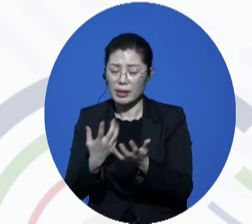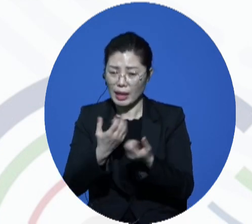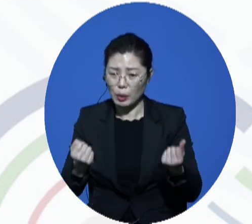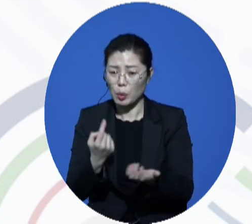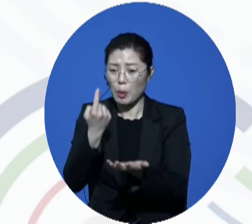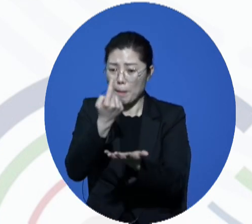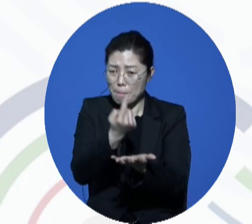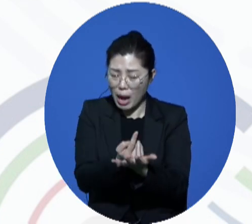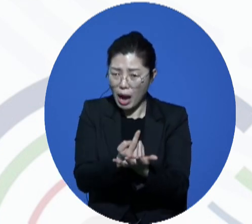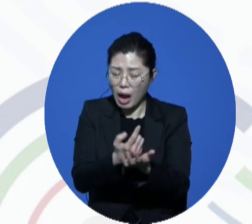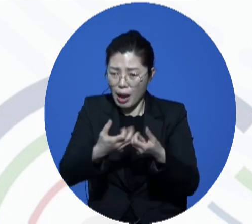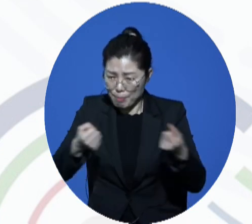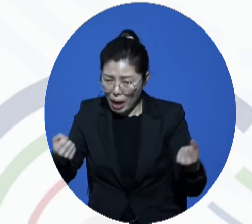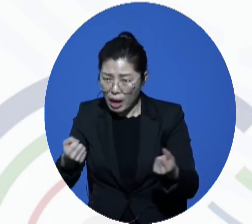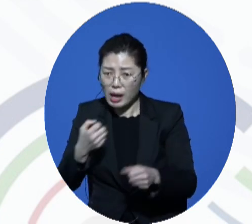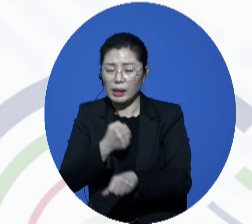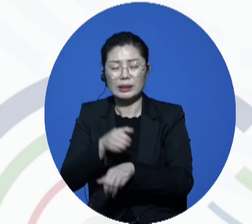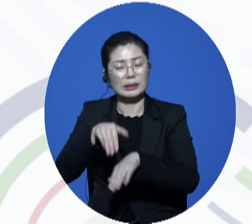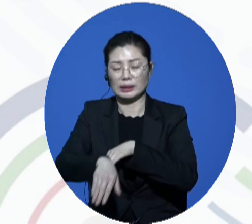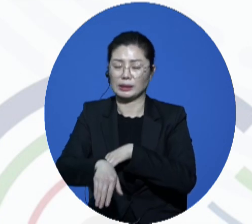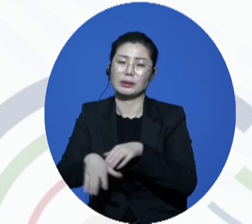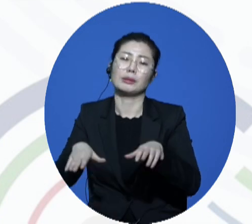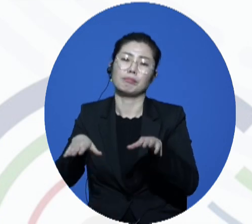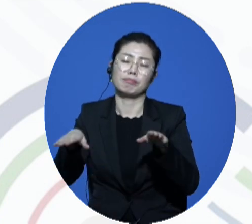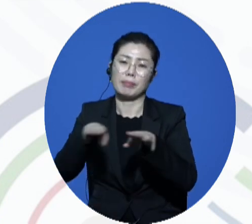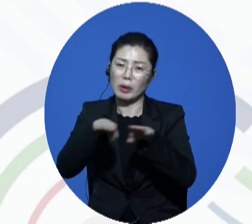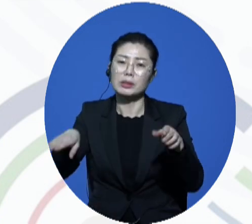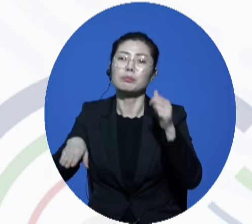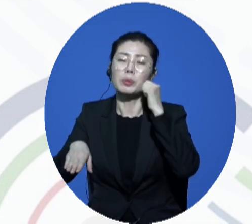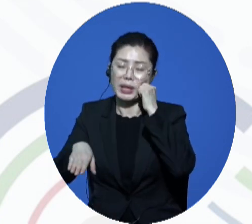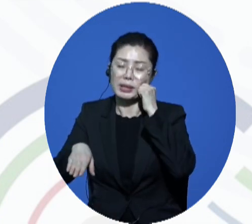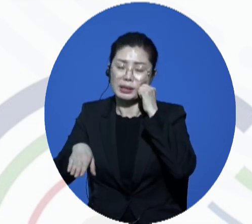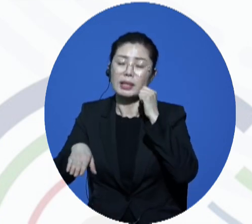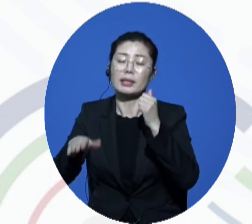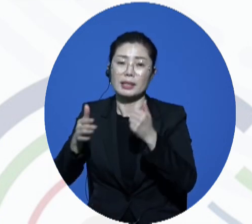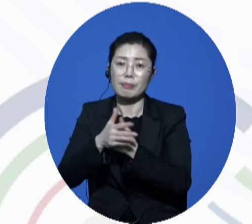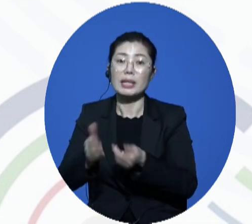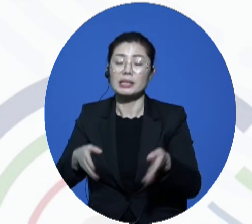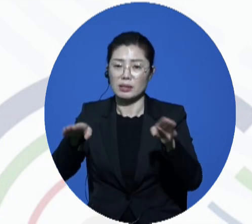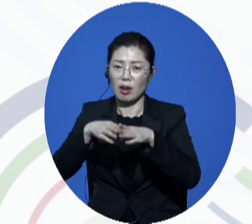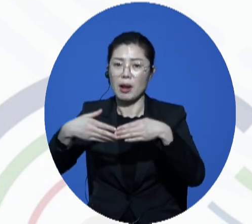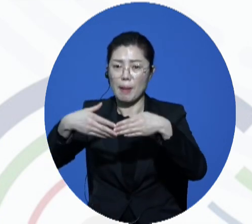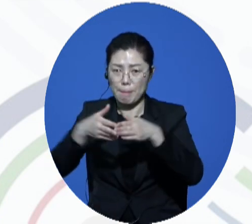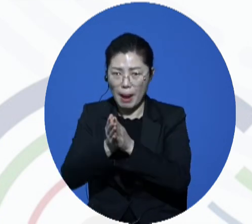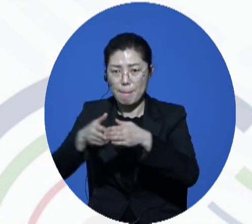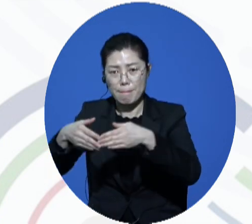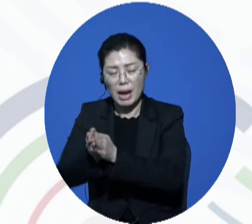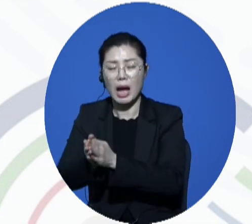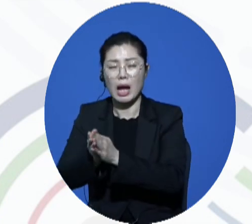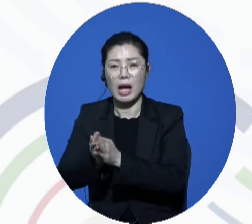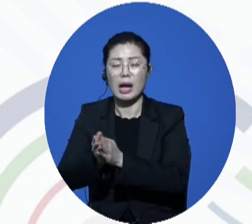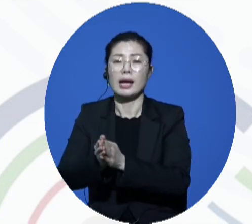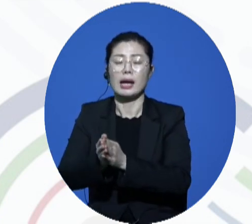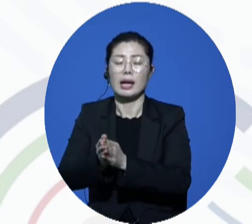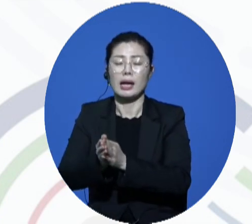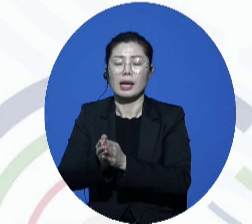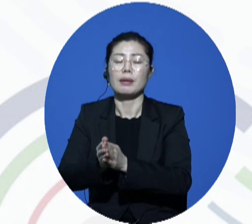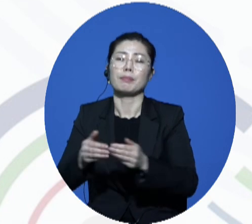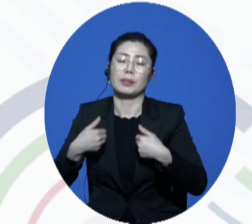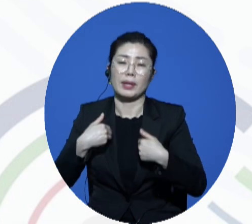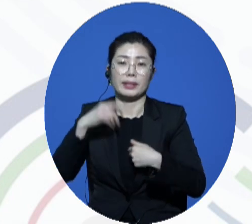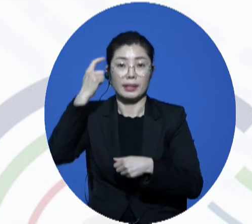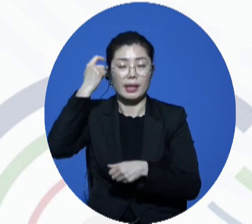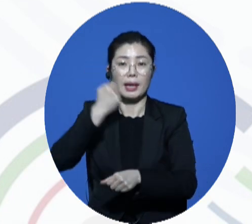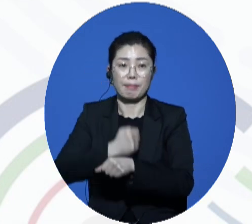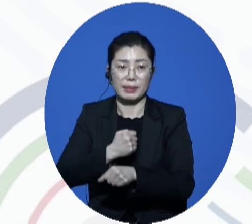곧 불평등이다. 이 불평등을 해결하기 위해서 시설이 폐쇄되어야 한다라는 한국 사회 운동이 계속 힘을 갖고 나갈 것이라고